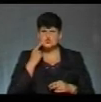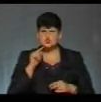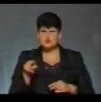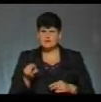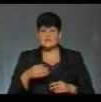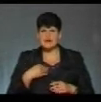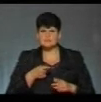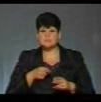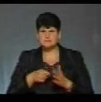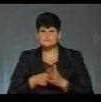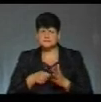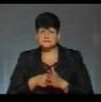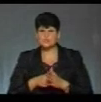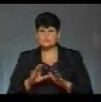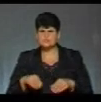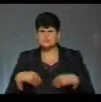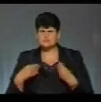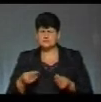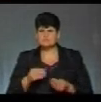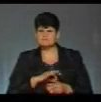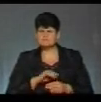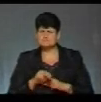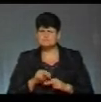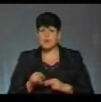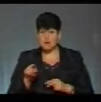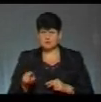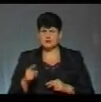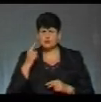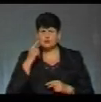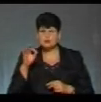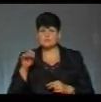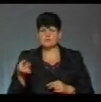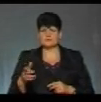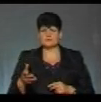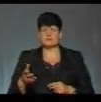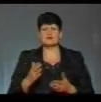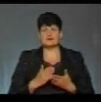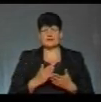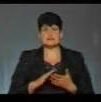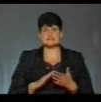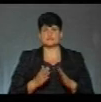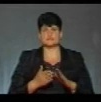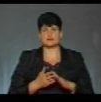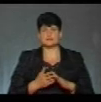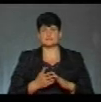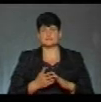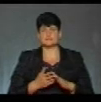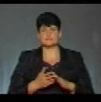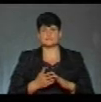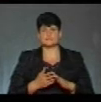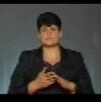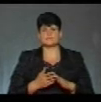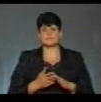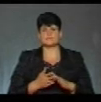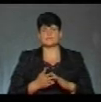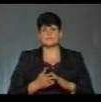оце виховую, то я тобі все даю, а ти думаєш про те, що…» Є такі ситуації, розумієте, це ж не